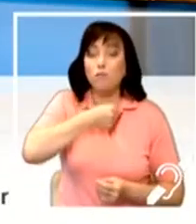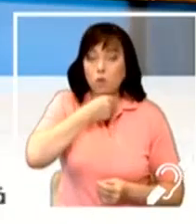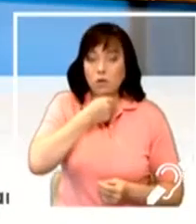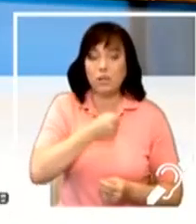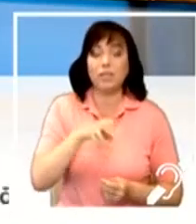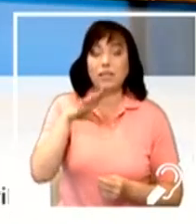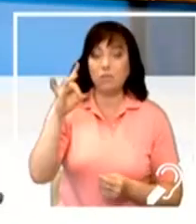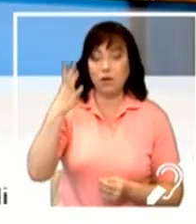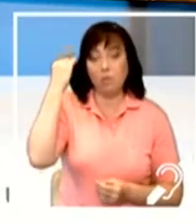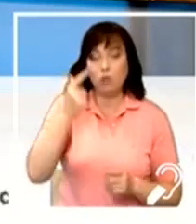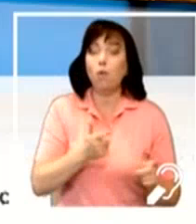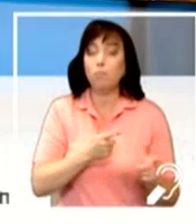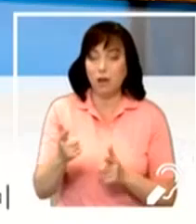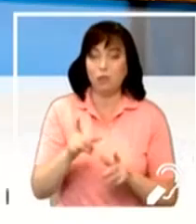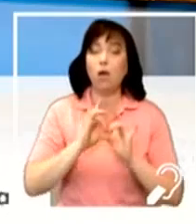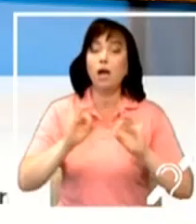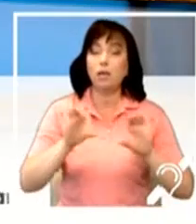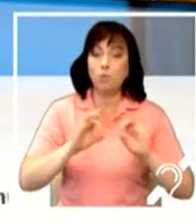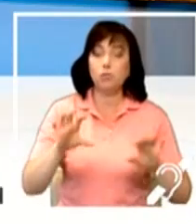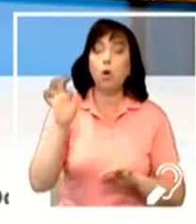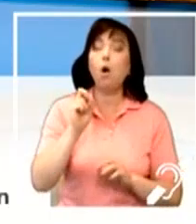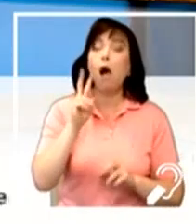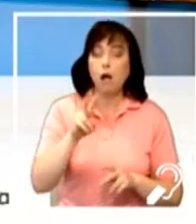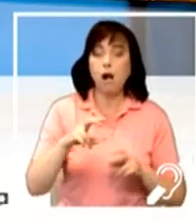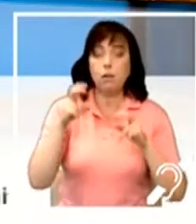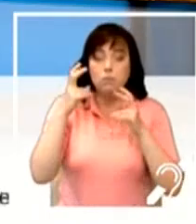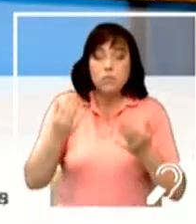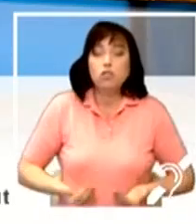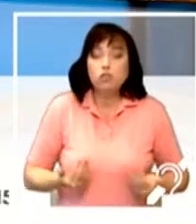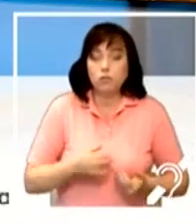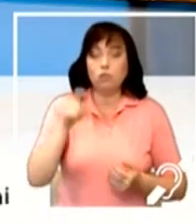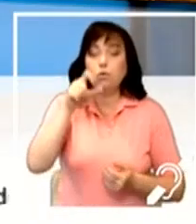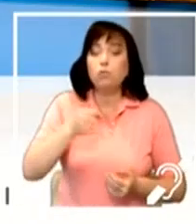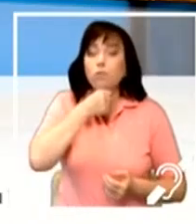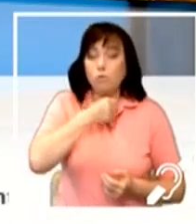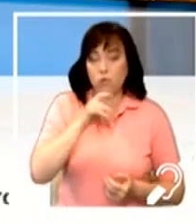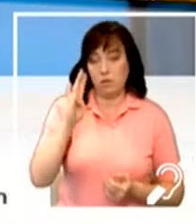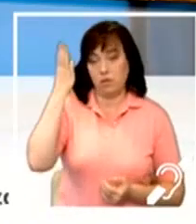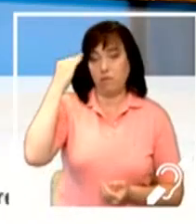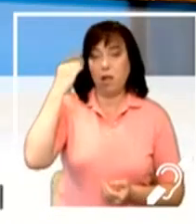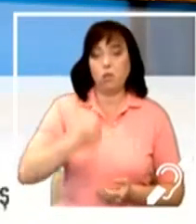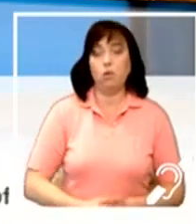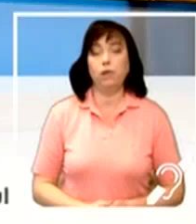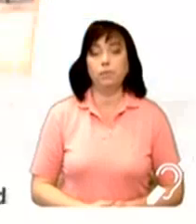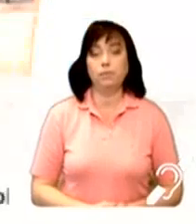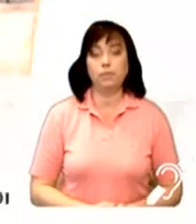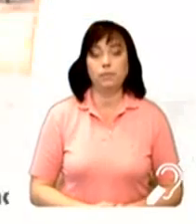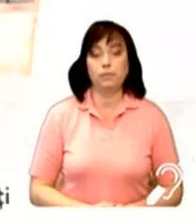Vârstnice, TVR Moldova a pregătit un reportaj despre cum se descurcă persoanele în etate din Republica Moldova.